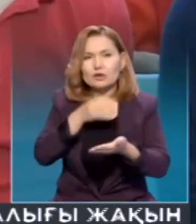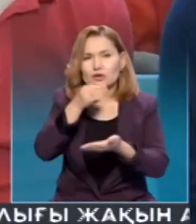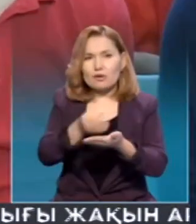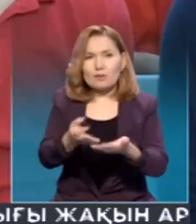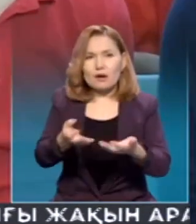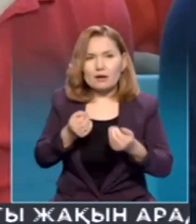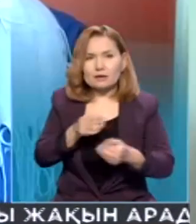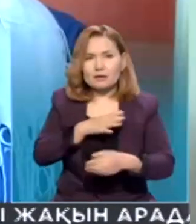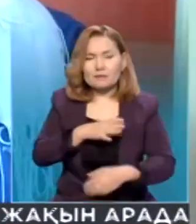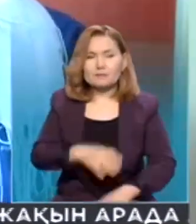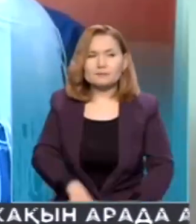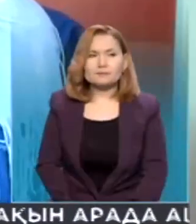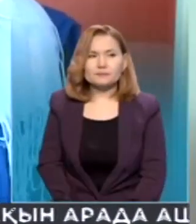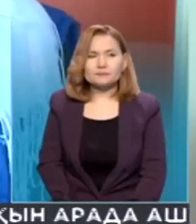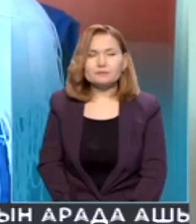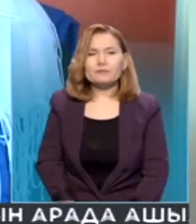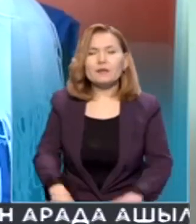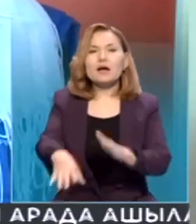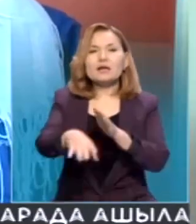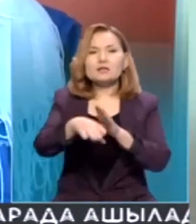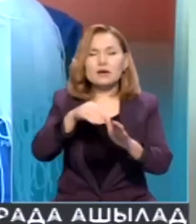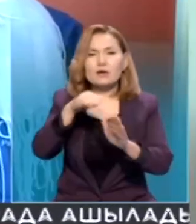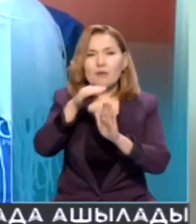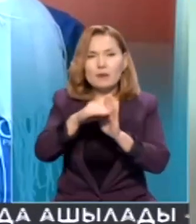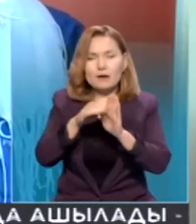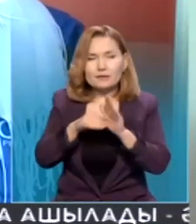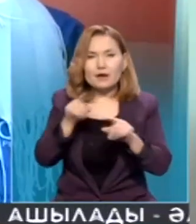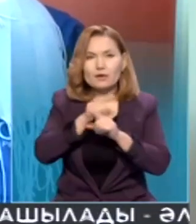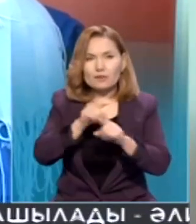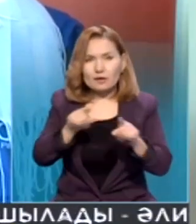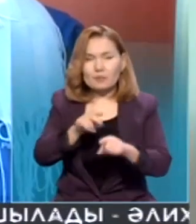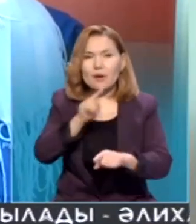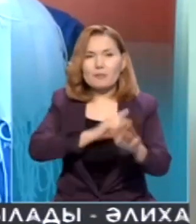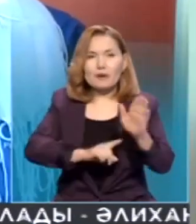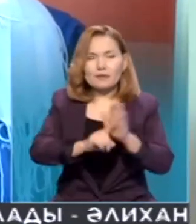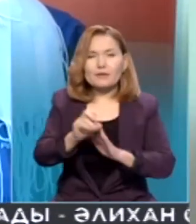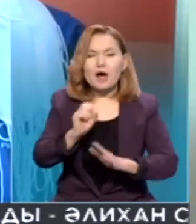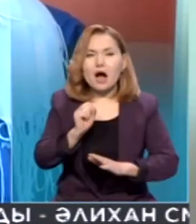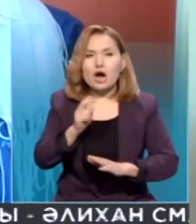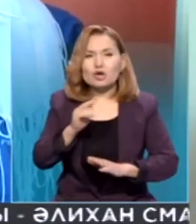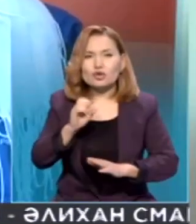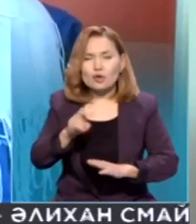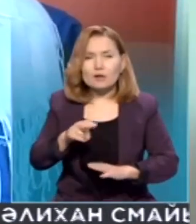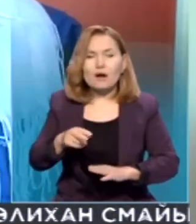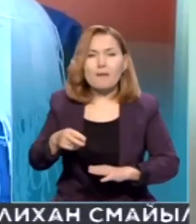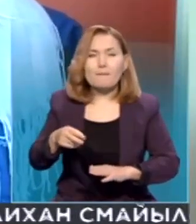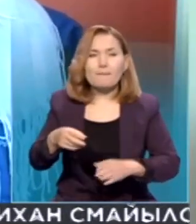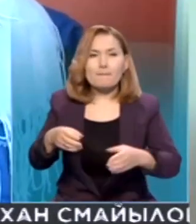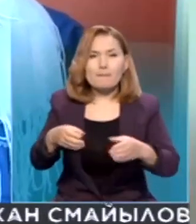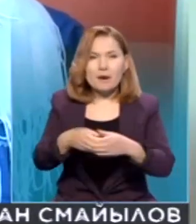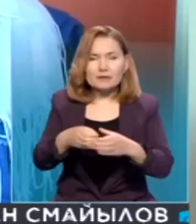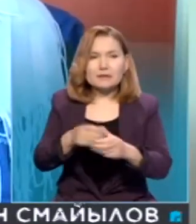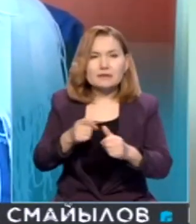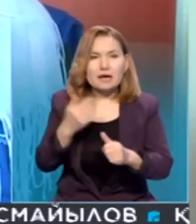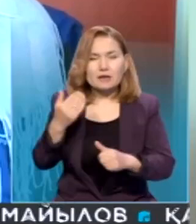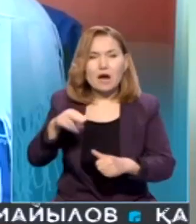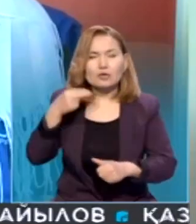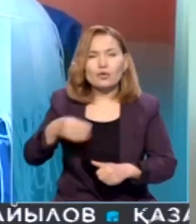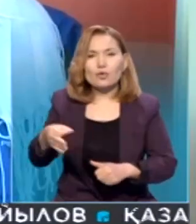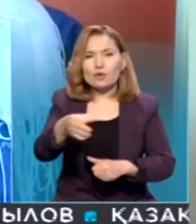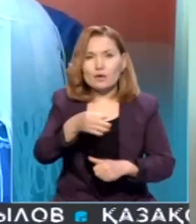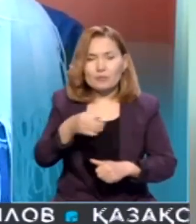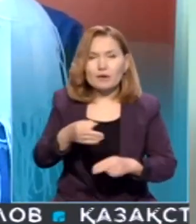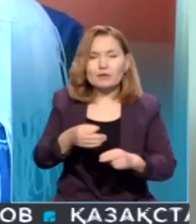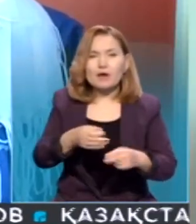алды. Өзіңіз білесіздер, сайлауалды насихат, үгіт-насихат жүргізіп жатыр. Біз Ақ жол партиясының атынан, осы Ақтөбе облысының атынан